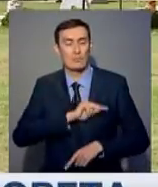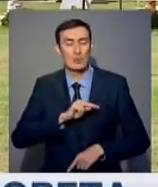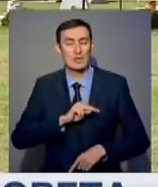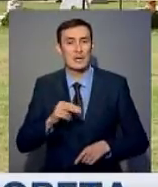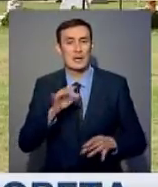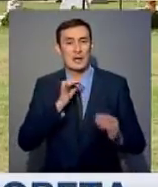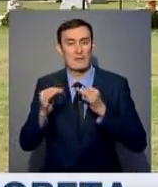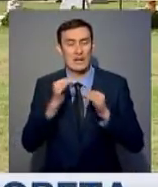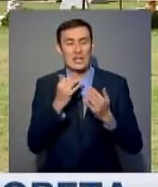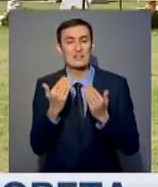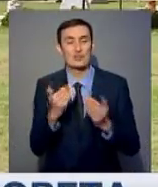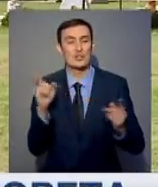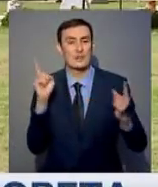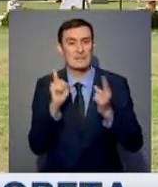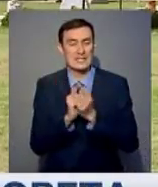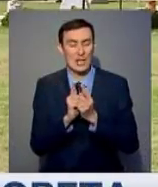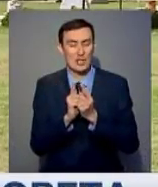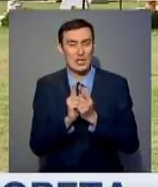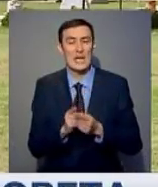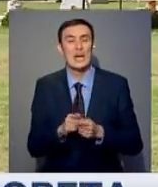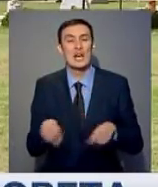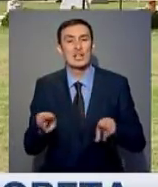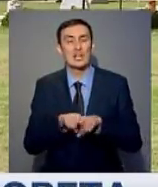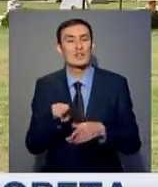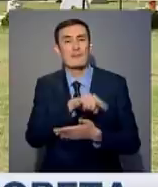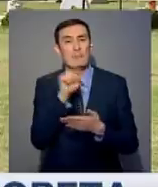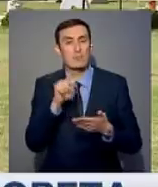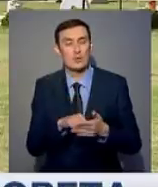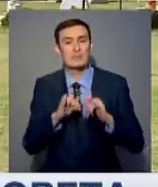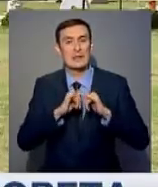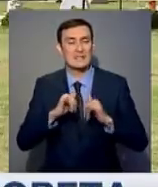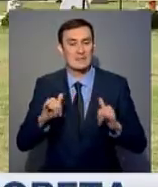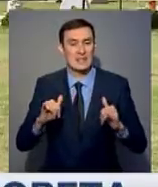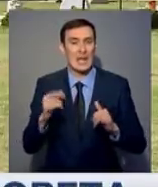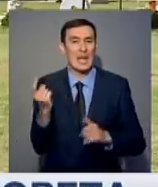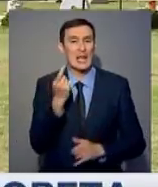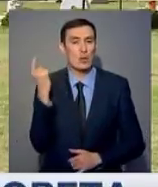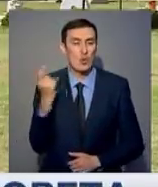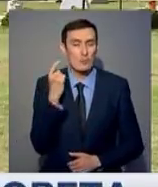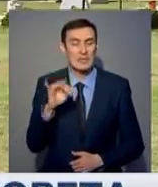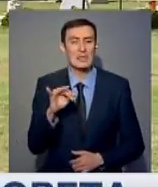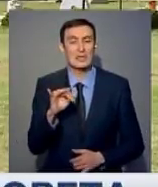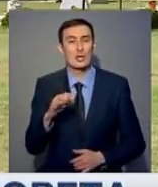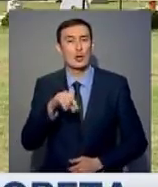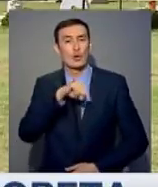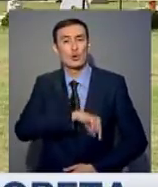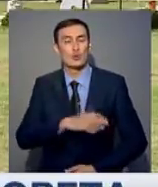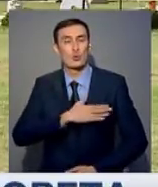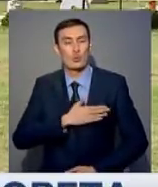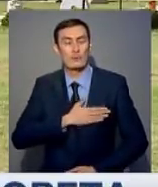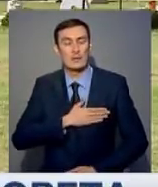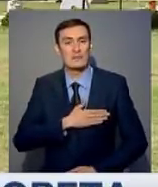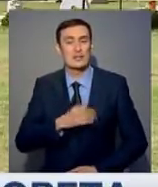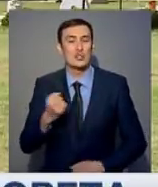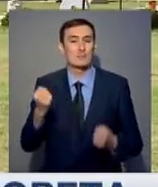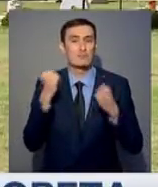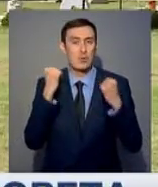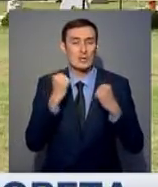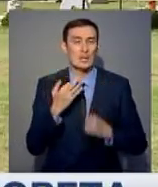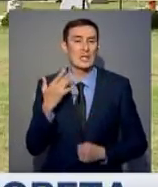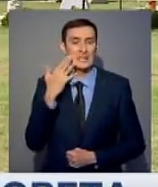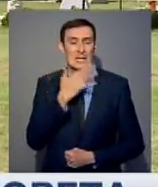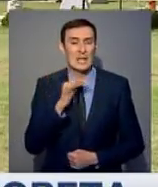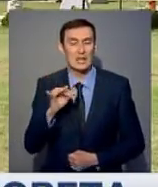говорили во время сегодняшней встречи вместе с вопросами развития экономики и духовных качеств это на спорт и одна культура